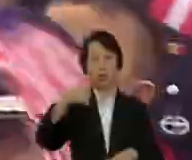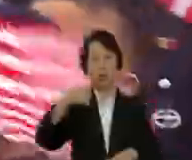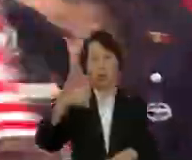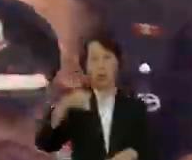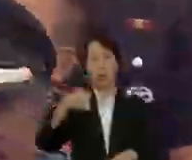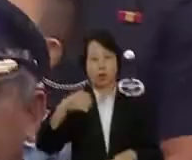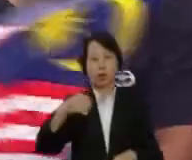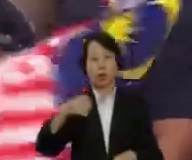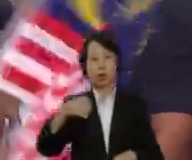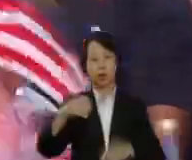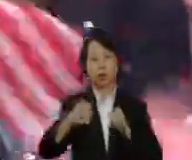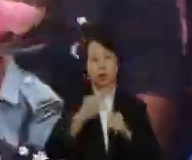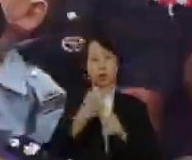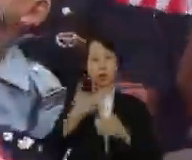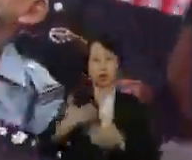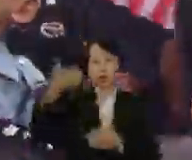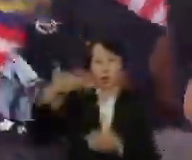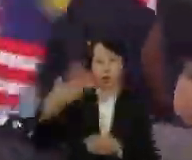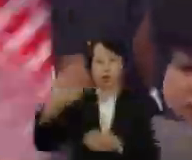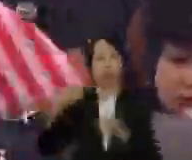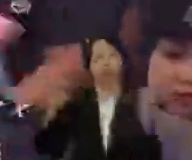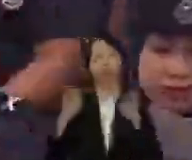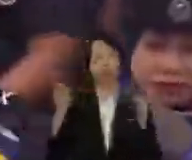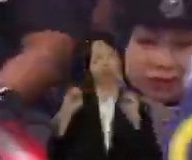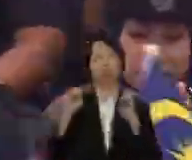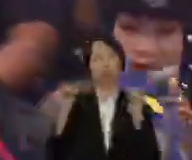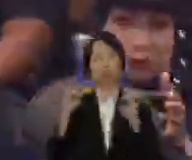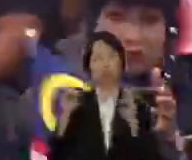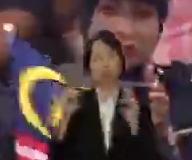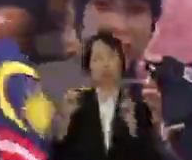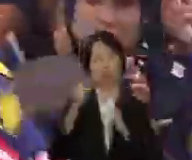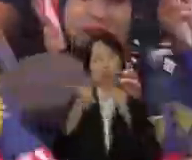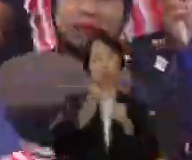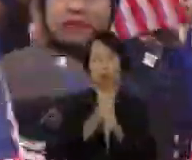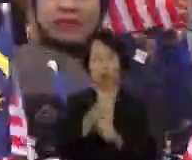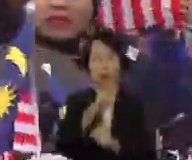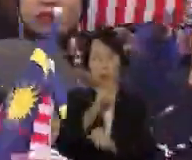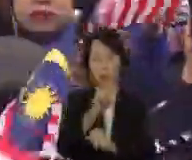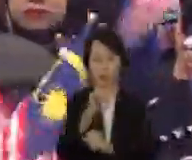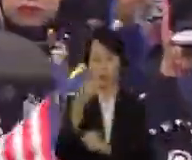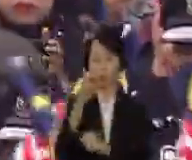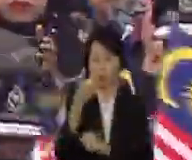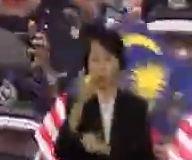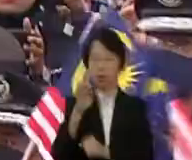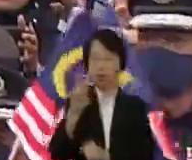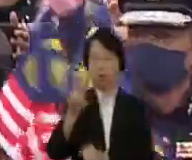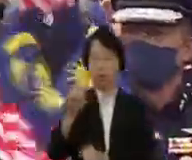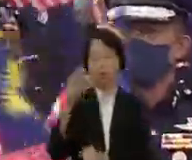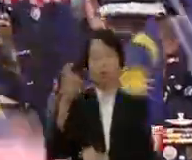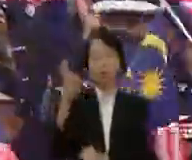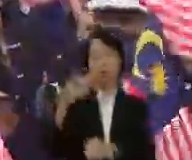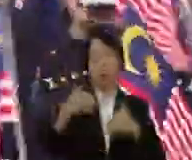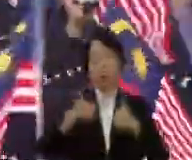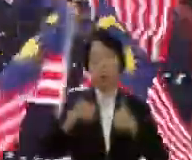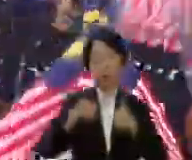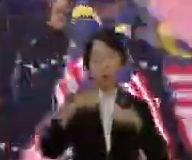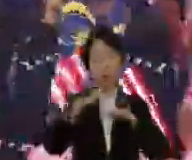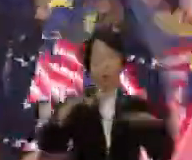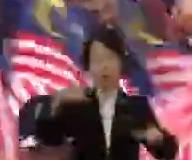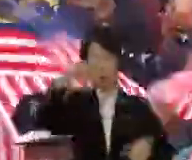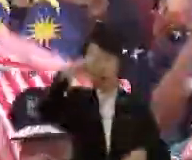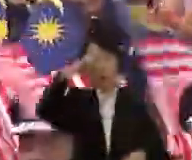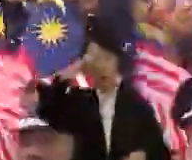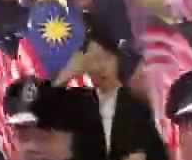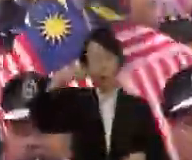Pahlawan. Tahun sebelumnya tiada sambutan. Pada tahun 2018 dan 2019 diadakan di Dataran